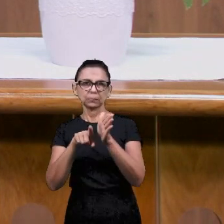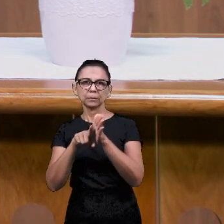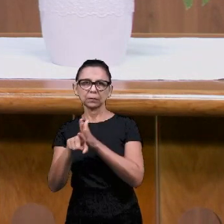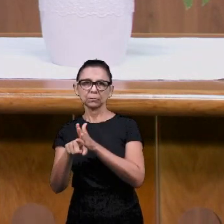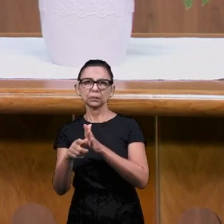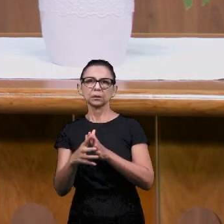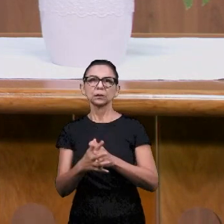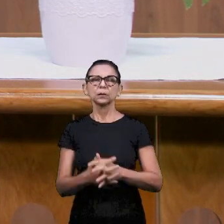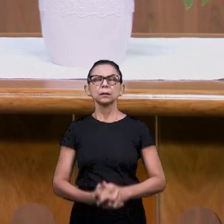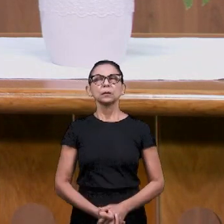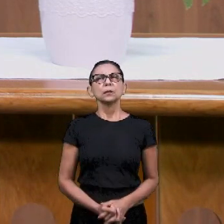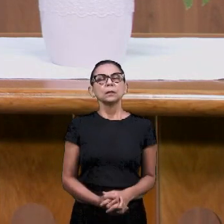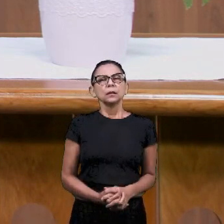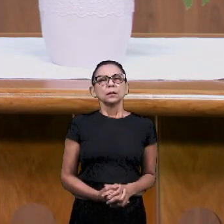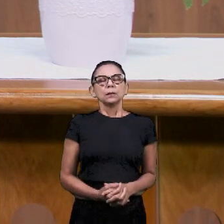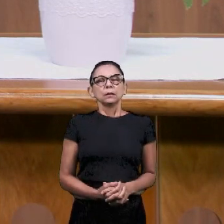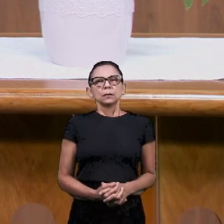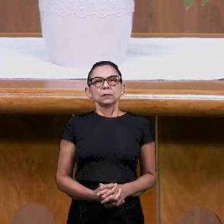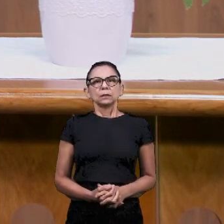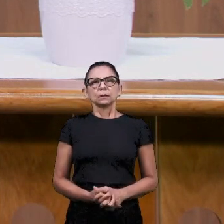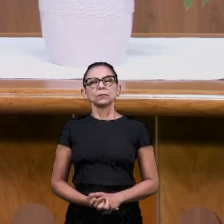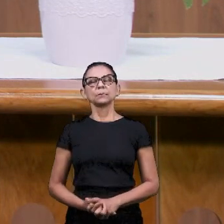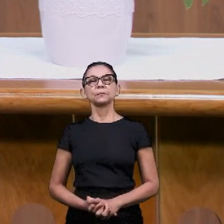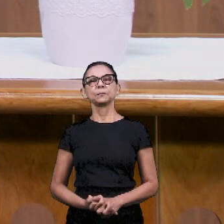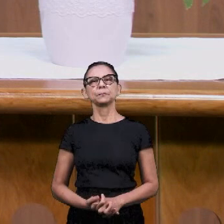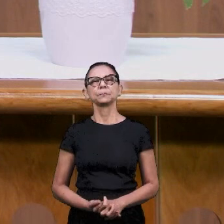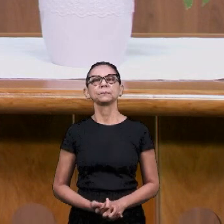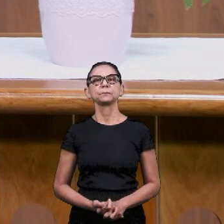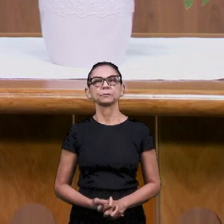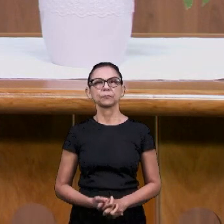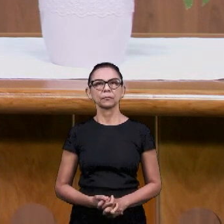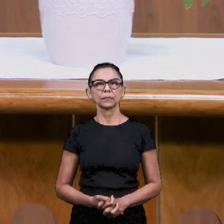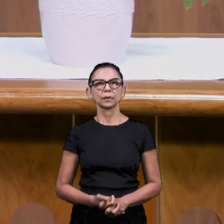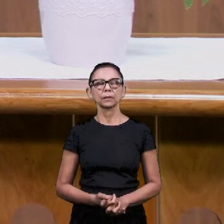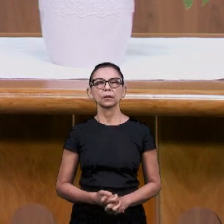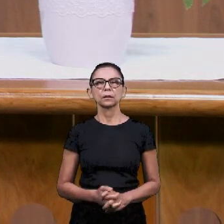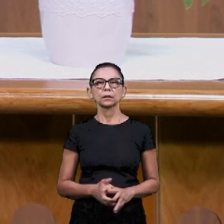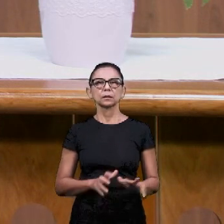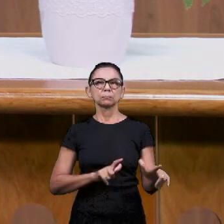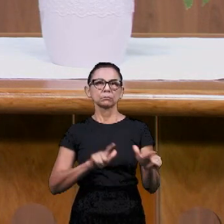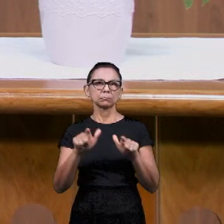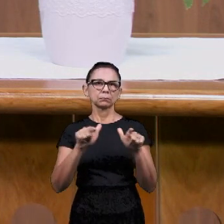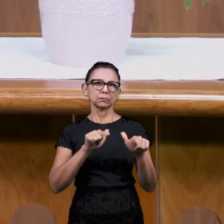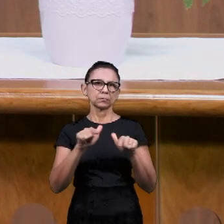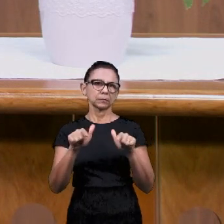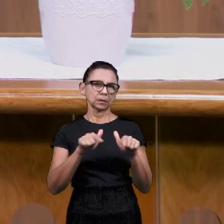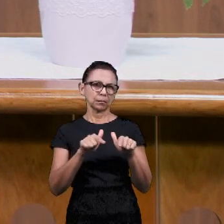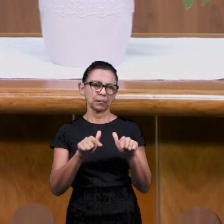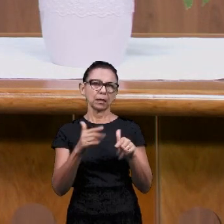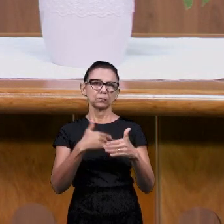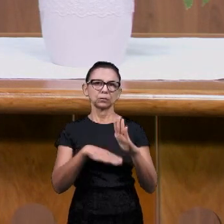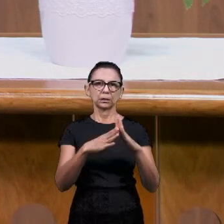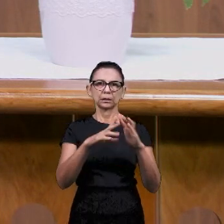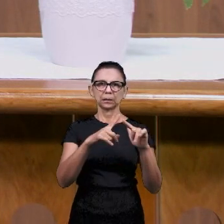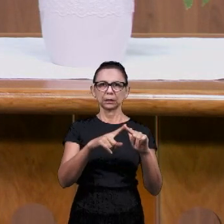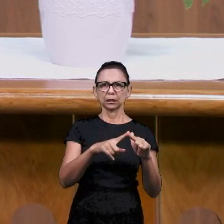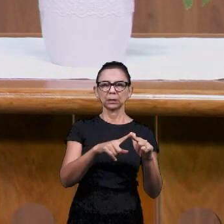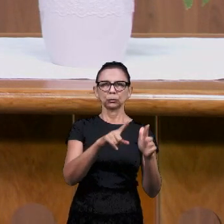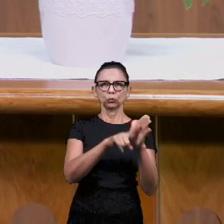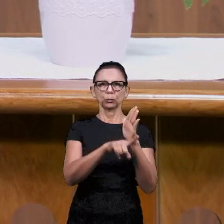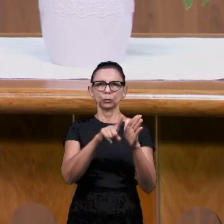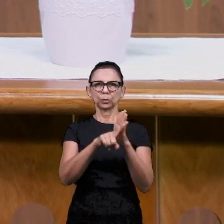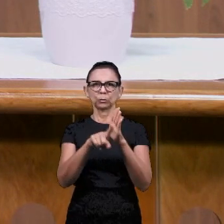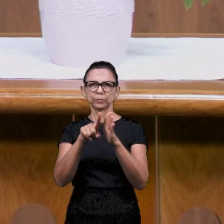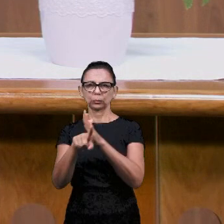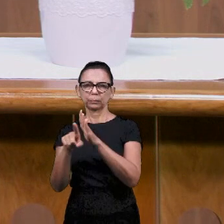Nous avons commencé tout un travail notable qui est fait, le travail par les églises, les pasteurs, les groupes.